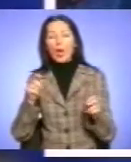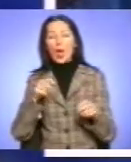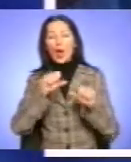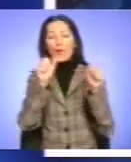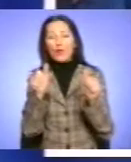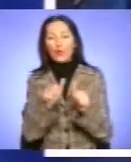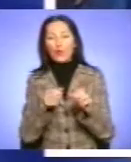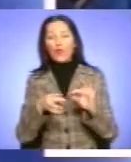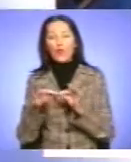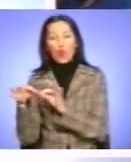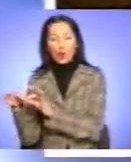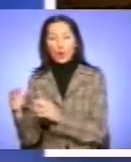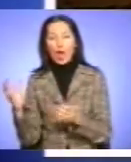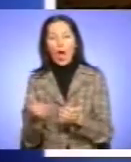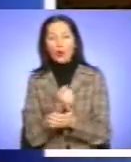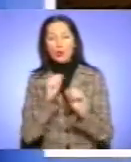дітей».